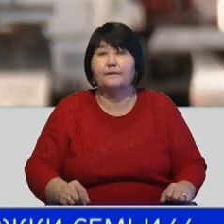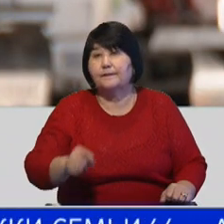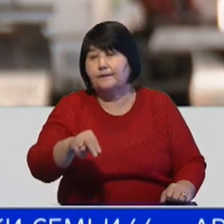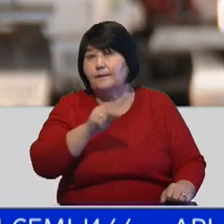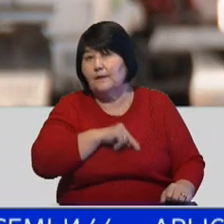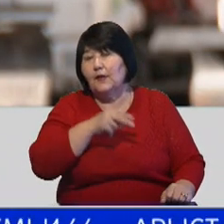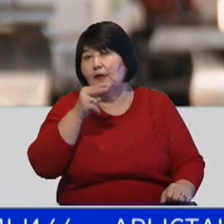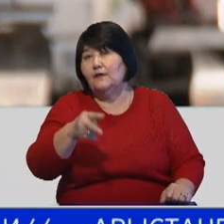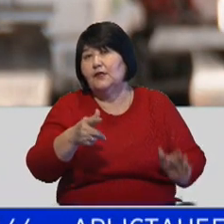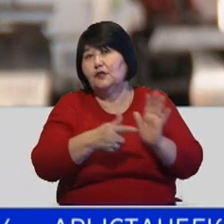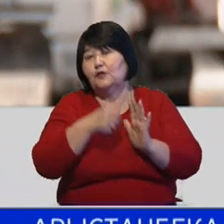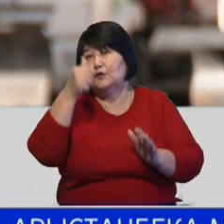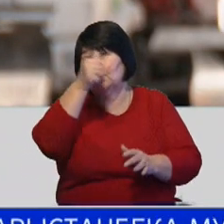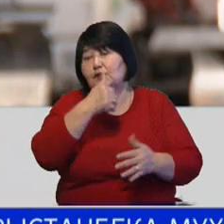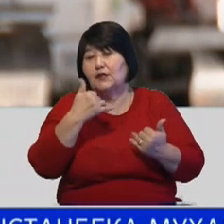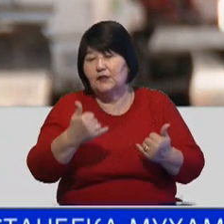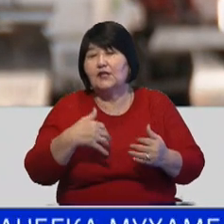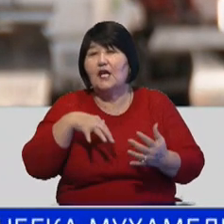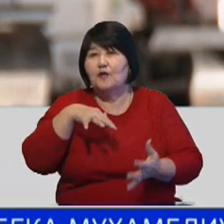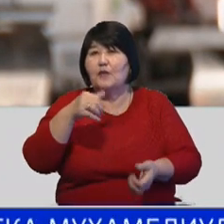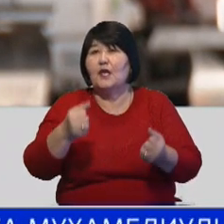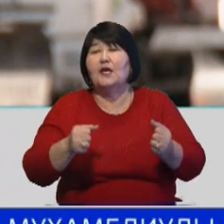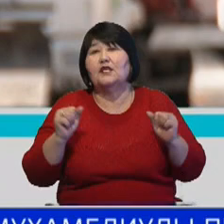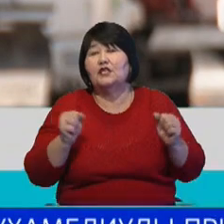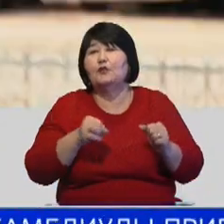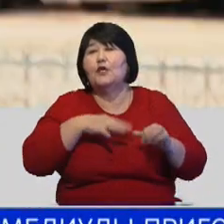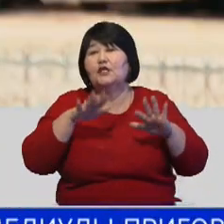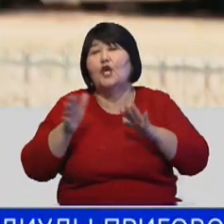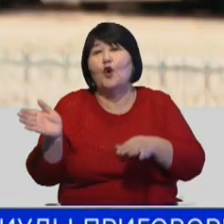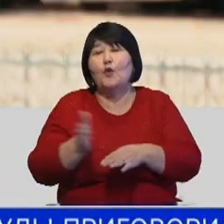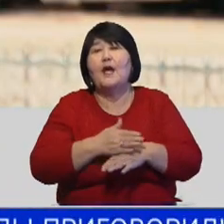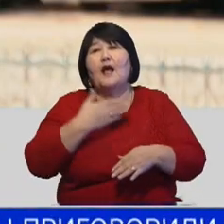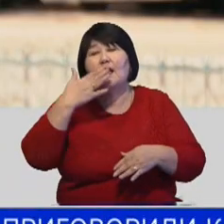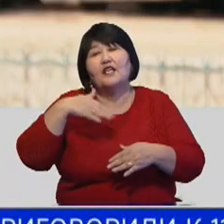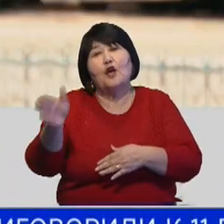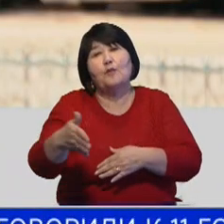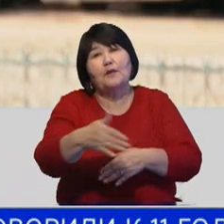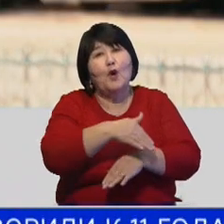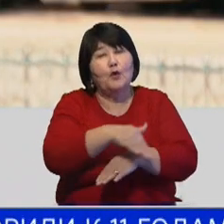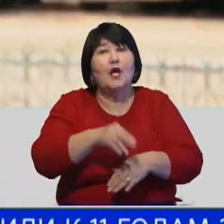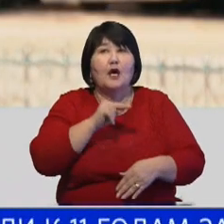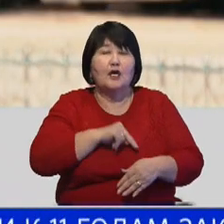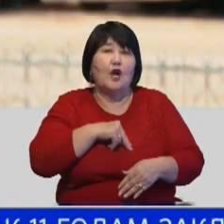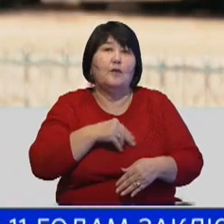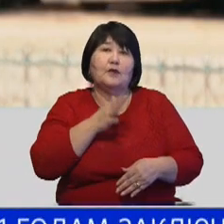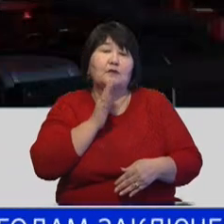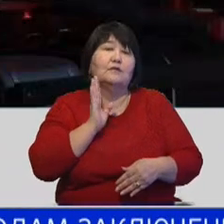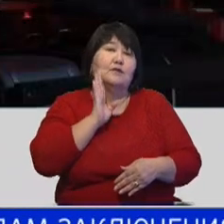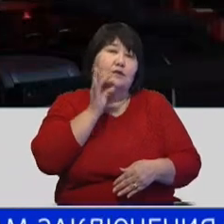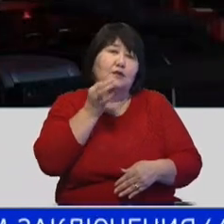Здесь я работаю с 2007 года. Сейчас механизатор. Зимой снег убираем, лето подметаем улицы. Работа ненормированная, с